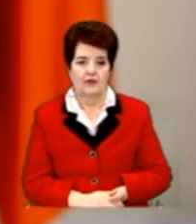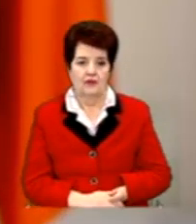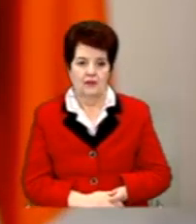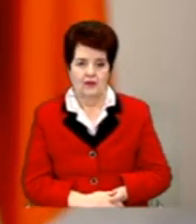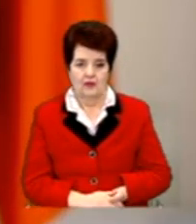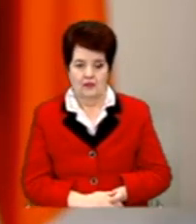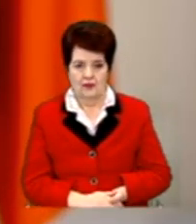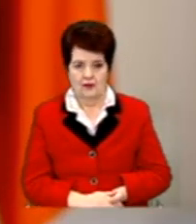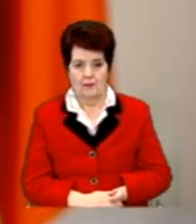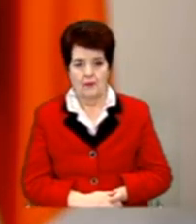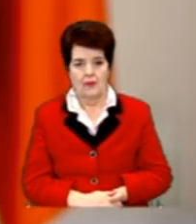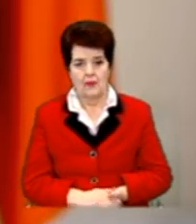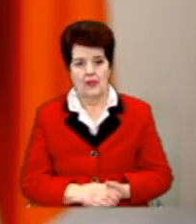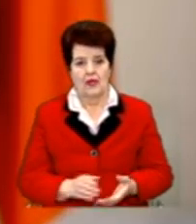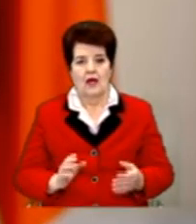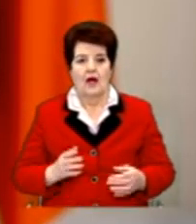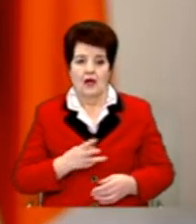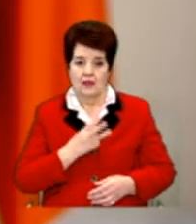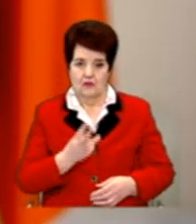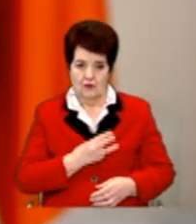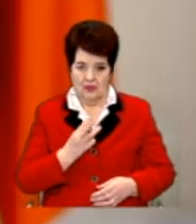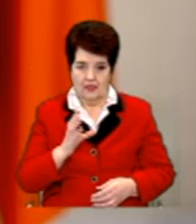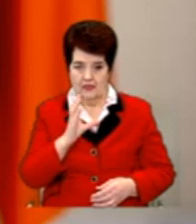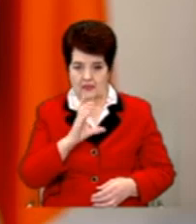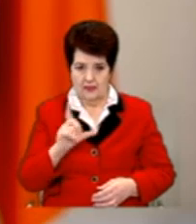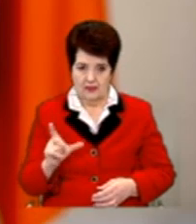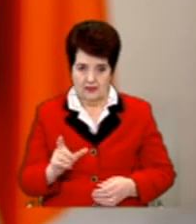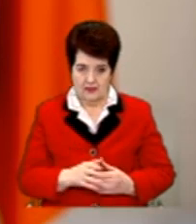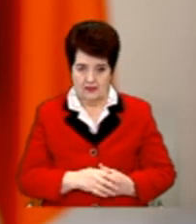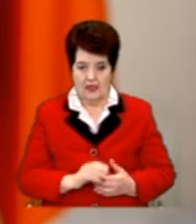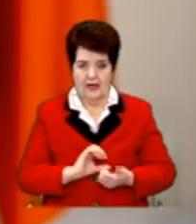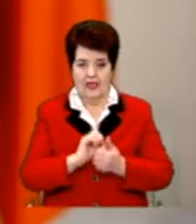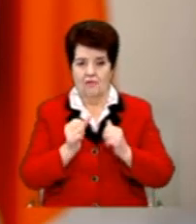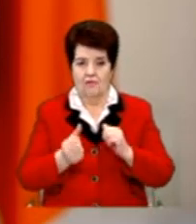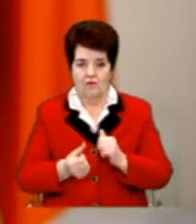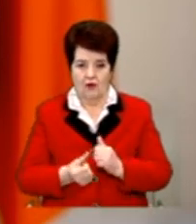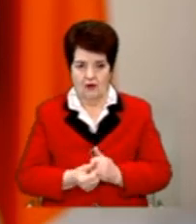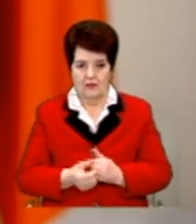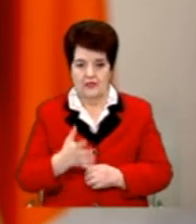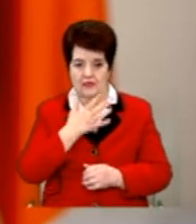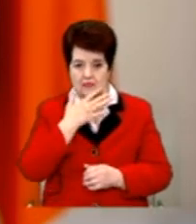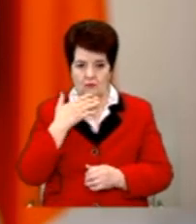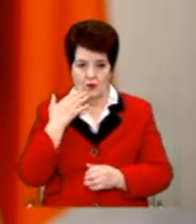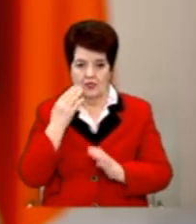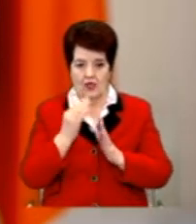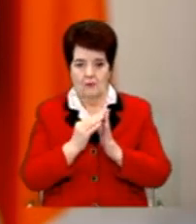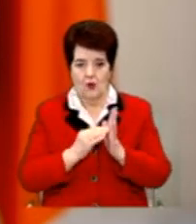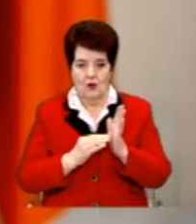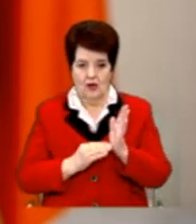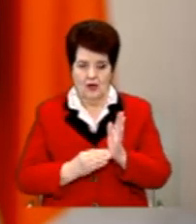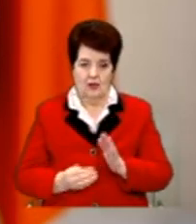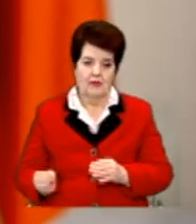agendă reformatoare a dorit să reformeze multe programe, să vină